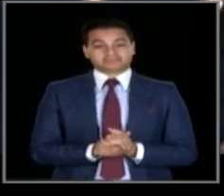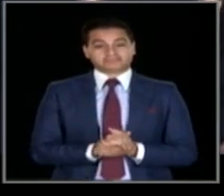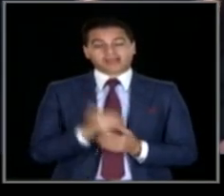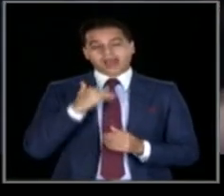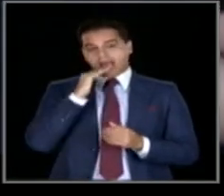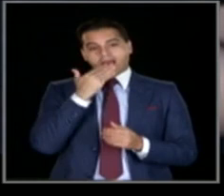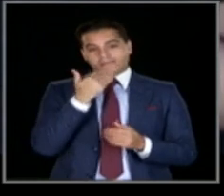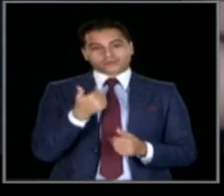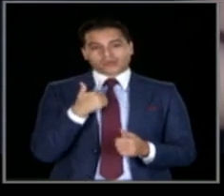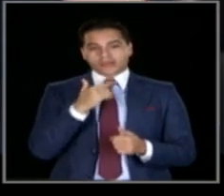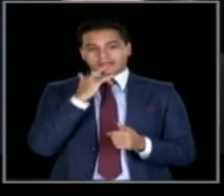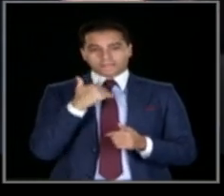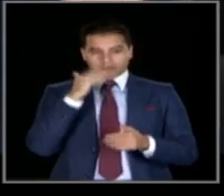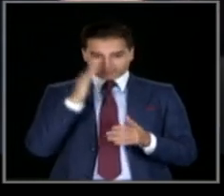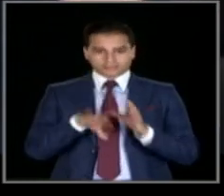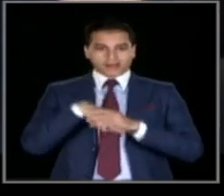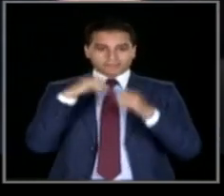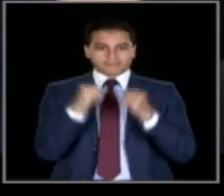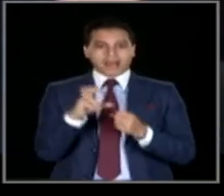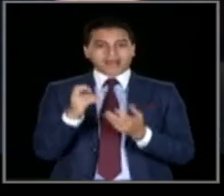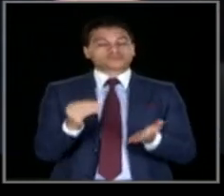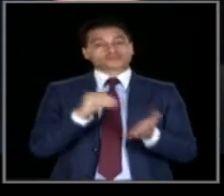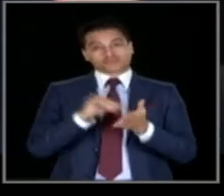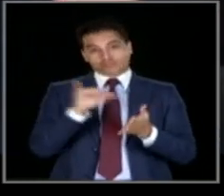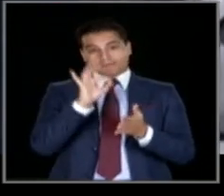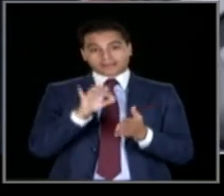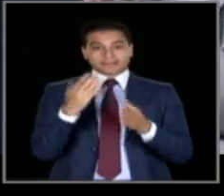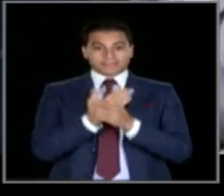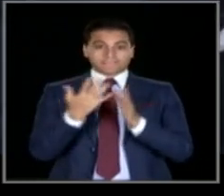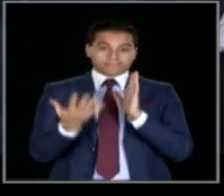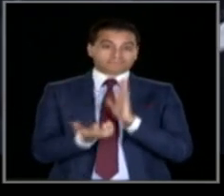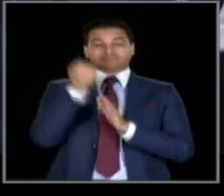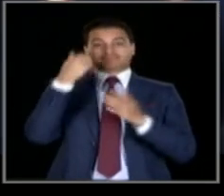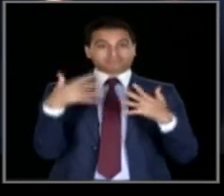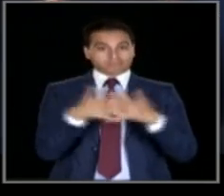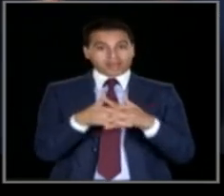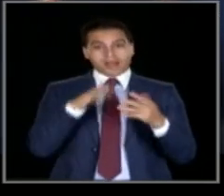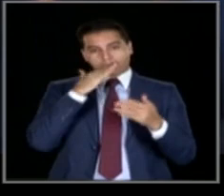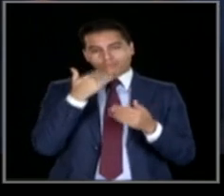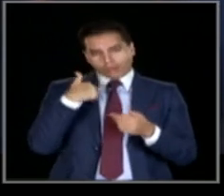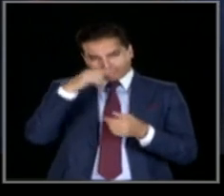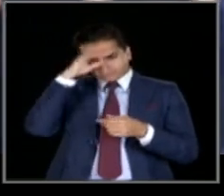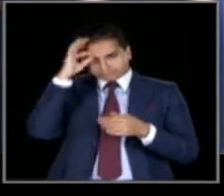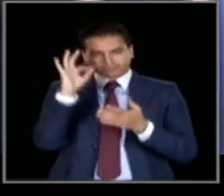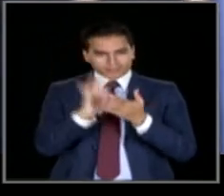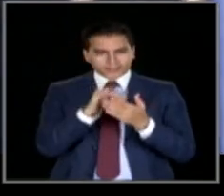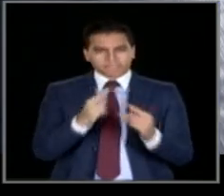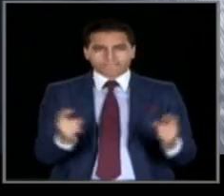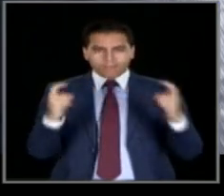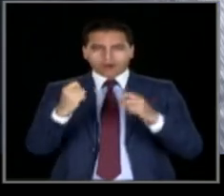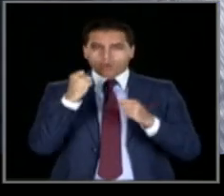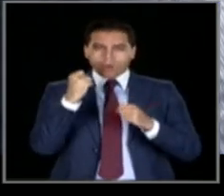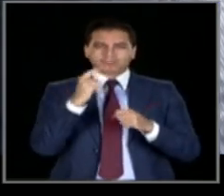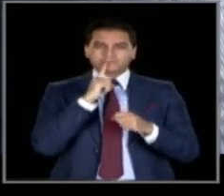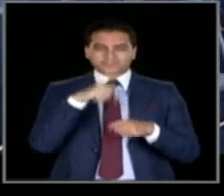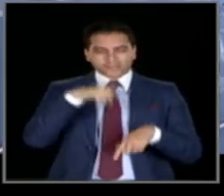الحمد لله قدرنا نحسب 25 نقطة مهمين جدا رجعونا للمنافسة تاني. الحمد لله عاملين مباراة كويسة النهاردة، بس